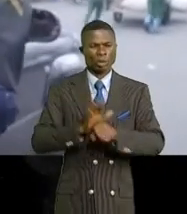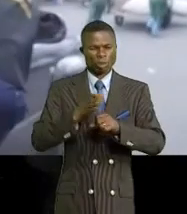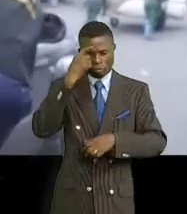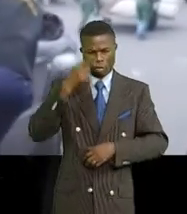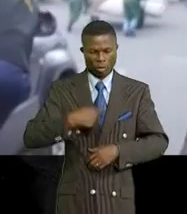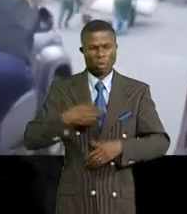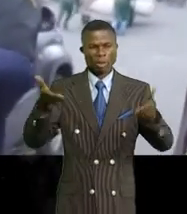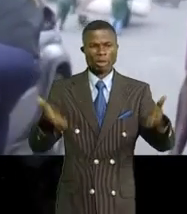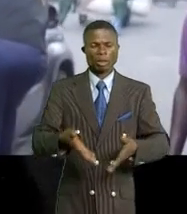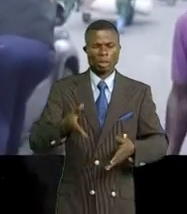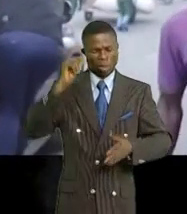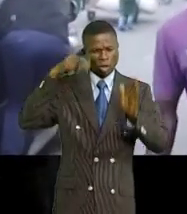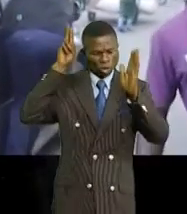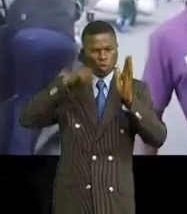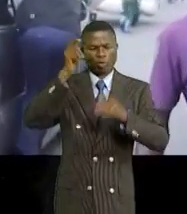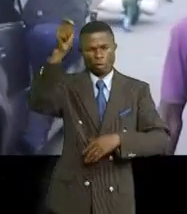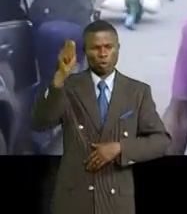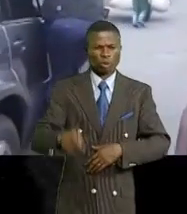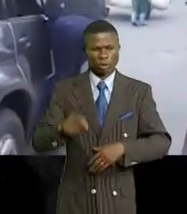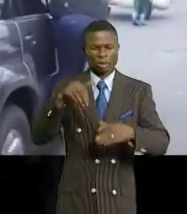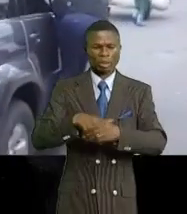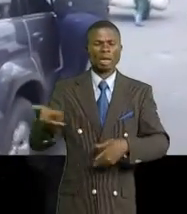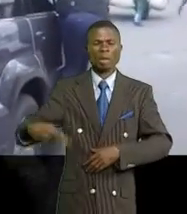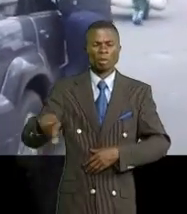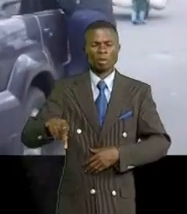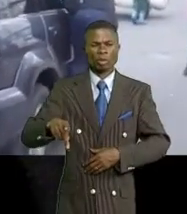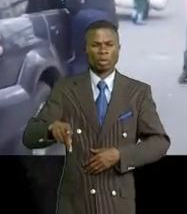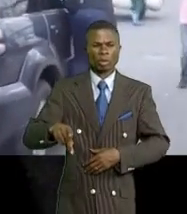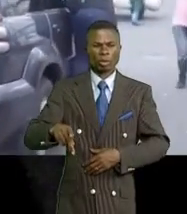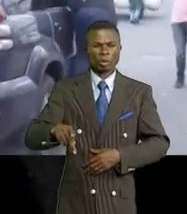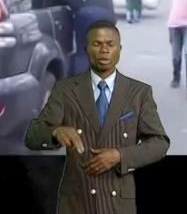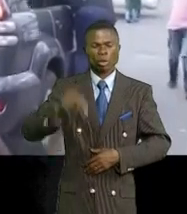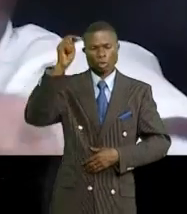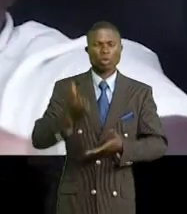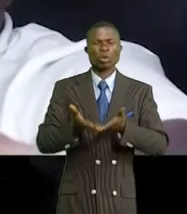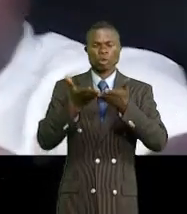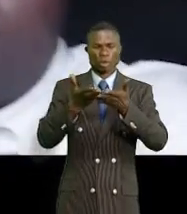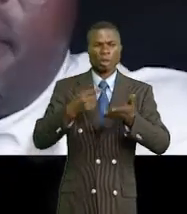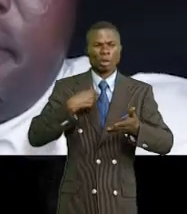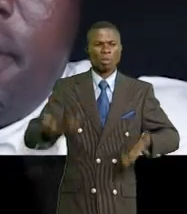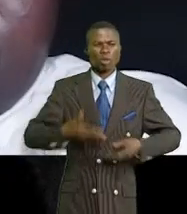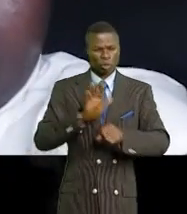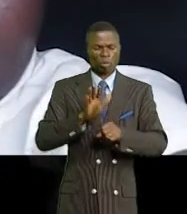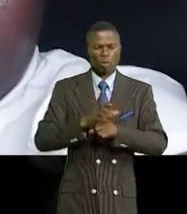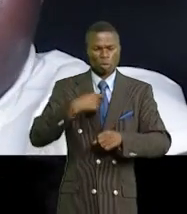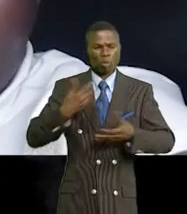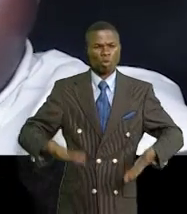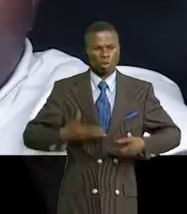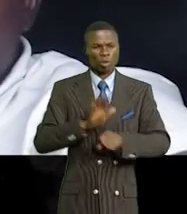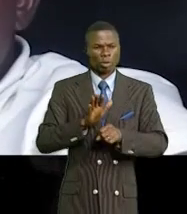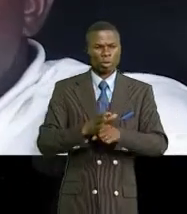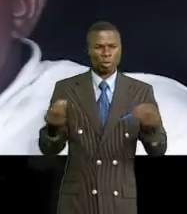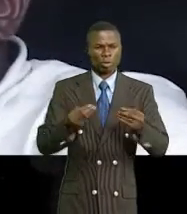de la présence d'un gouverneur militaire au sein de la province de Nord Kivu. Je suis très content. Parce